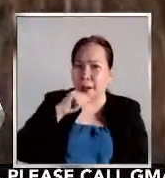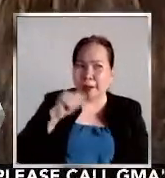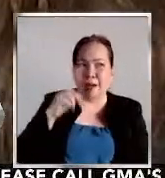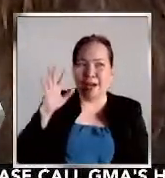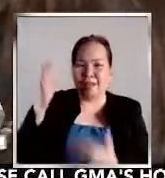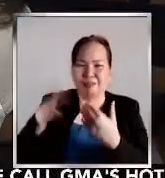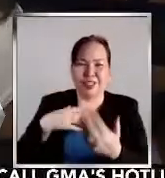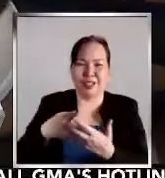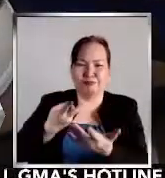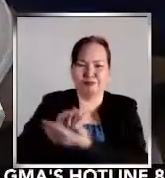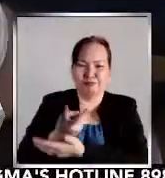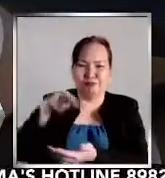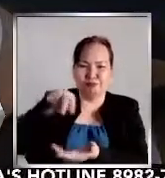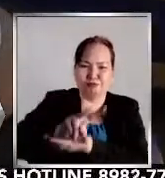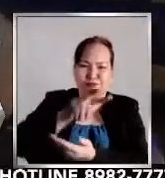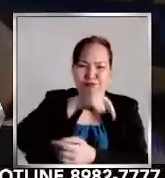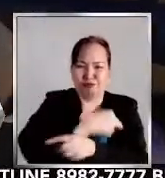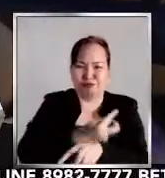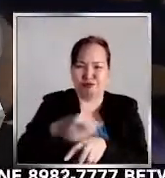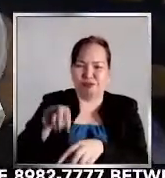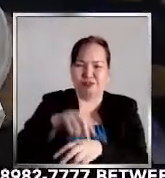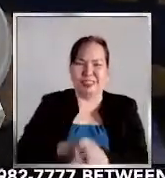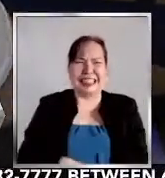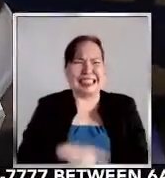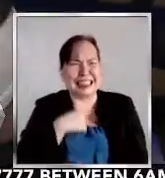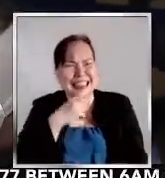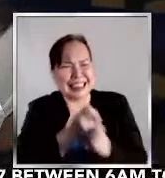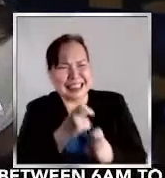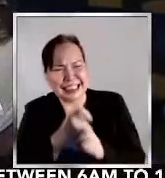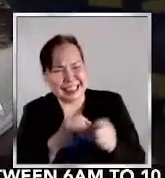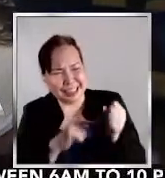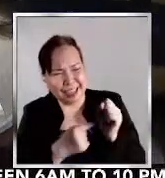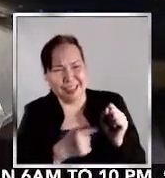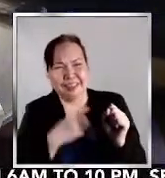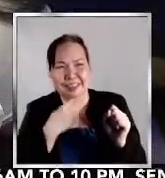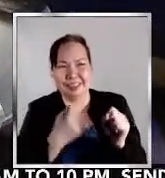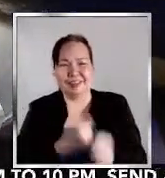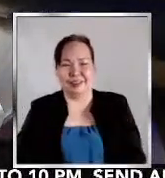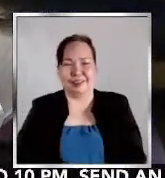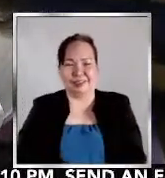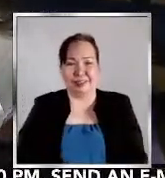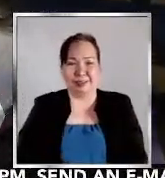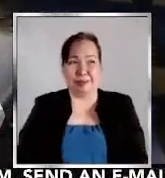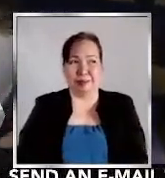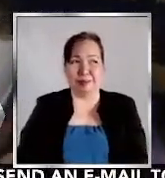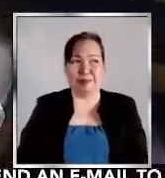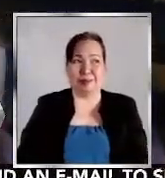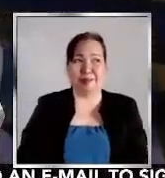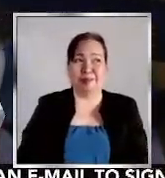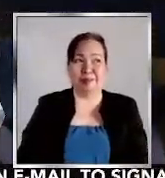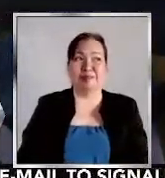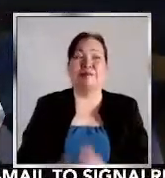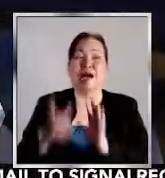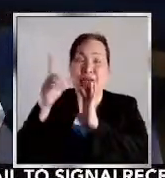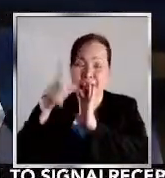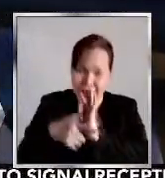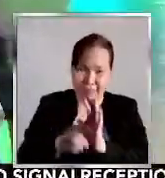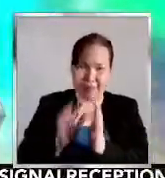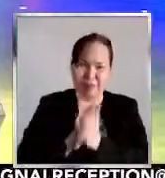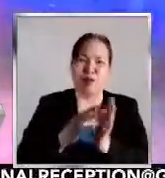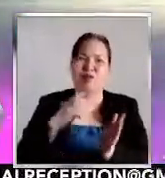nakailang bagsak. Mahirap po sa umpisa. Kapag tumaratagal naman po, makakukuha naman